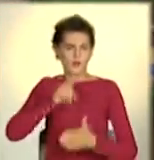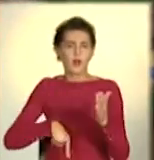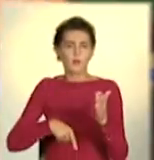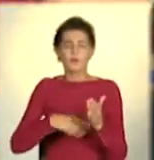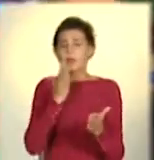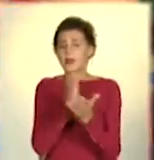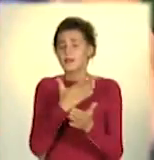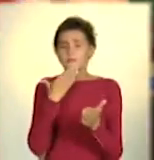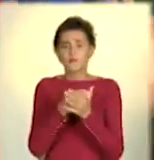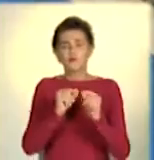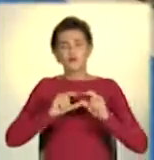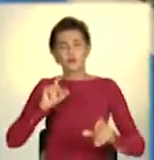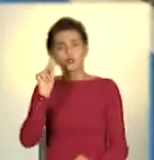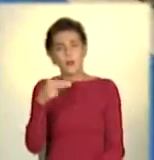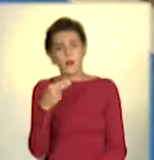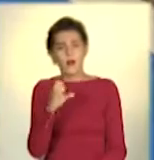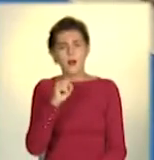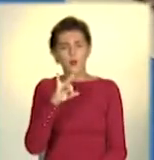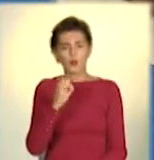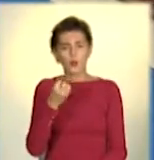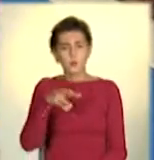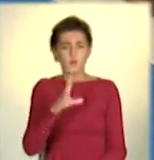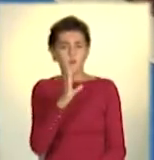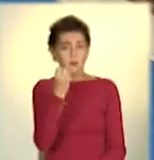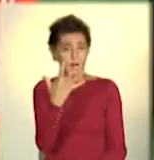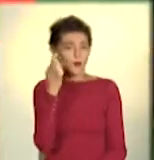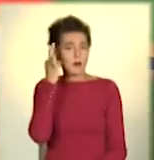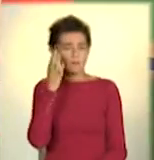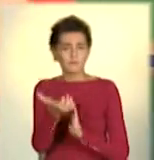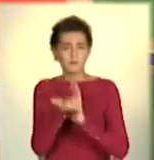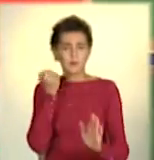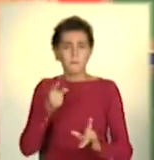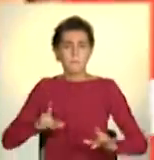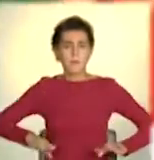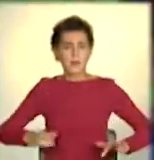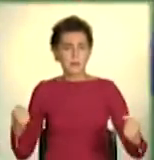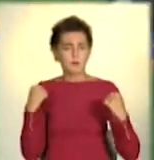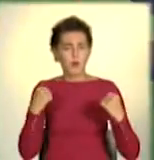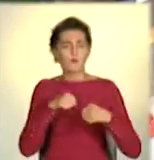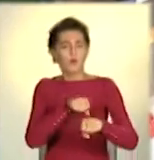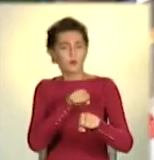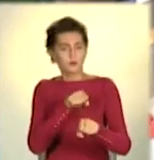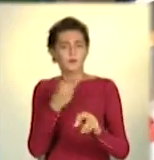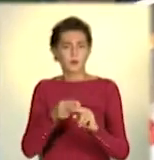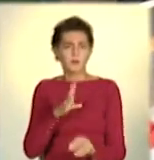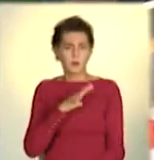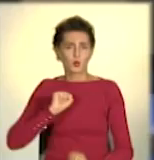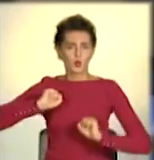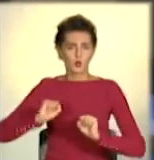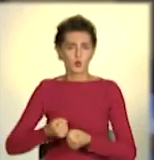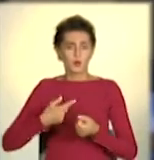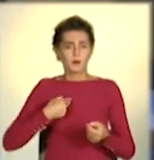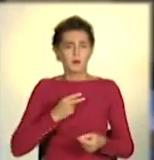є свої чемпіони. Артем Дем'яненко в 15 років отримав звання майстра спорту з боксу. Мене друзі привели в